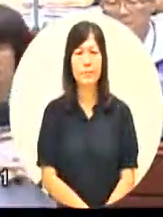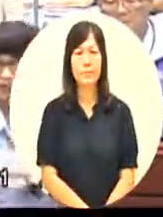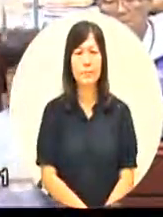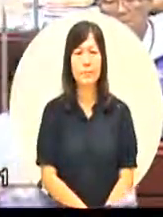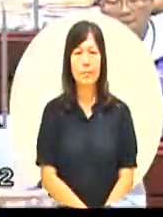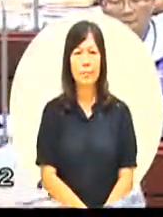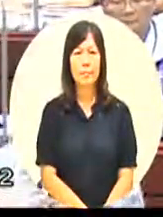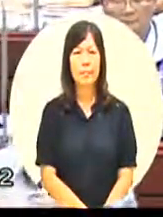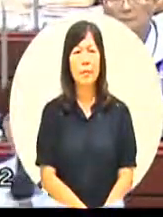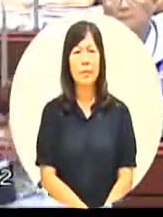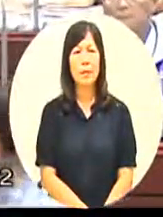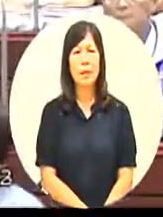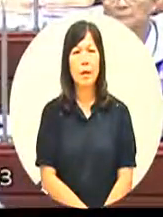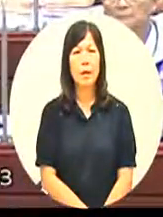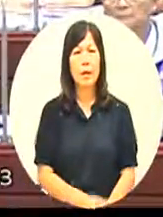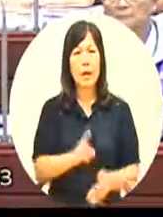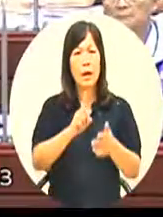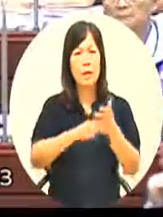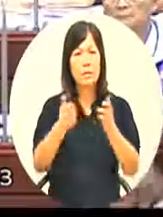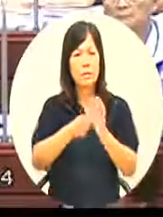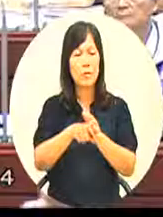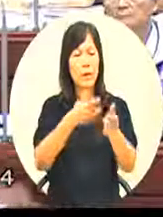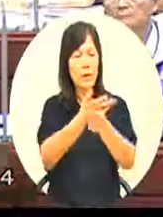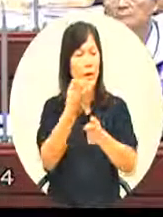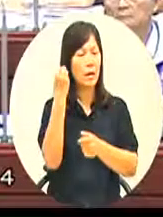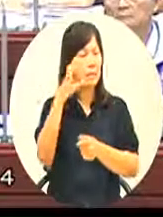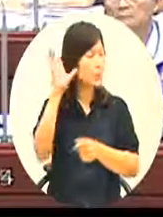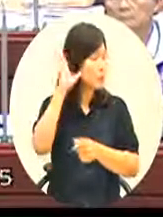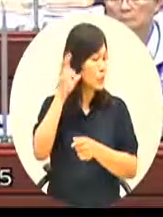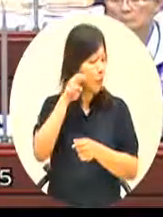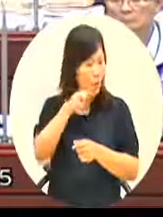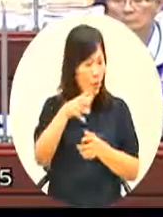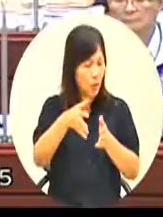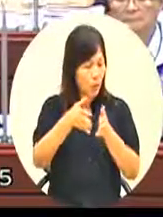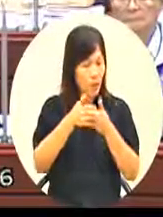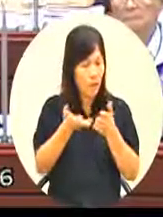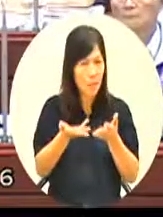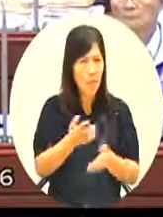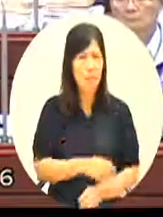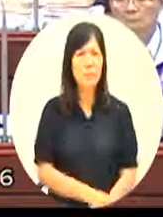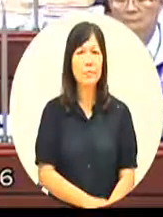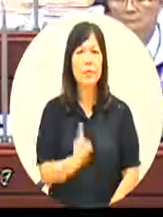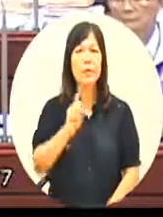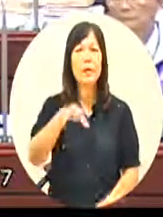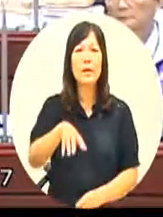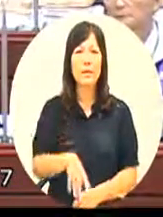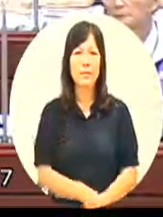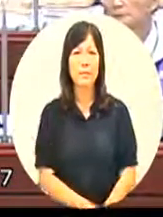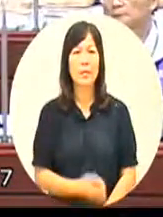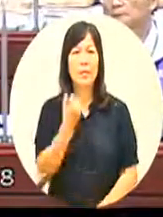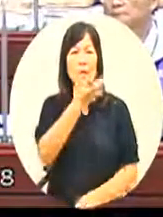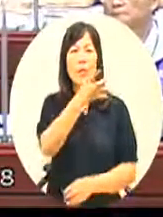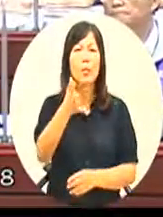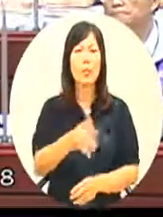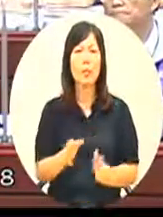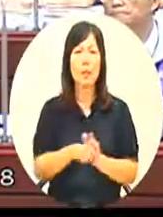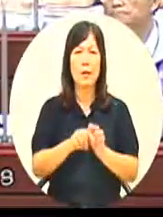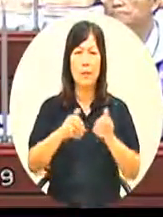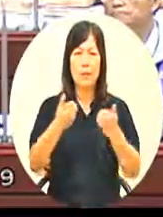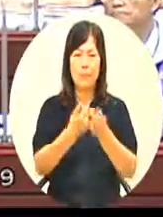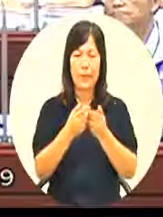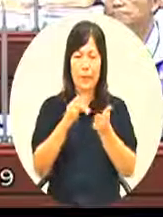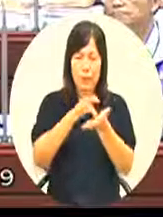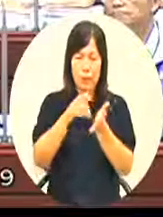下。那个警员要不要让那个新闻局长见识？ 新闻局长也看一下， 因为你在哪里啊？ 反毒的宣传，新闻局也很重要。 你这个要见识一下，